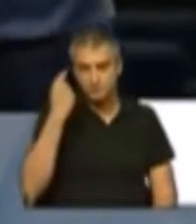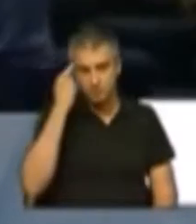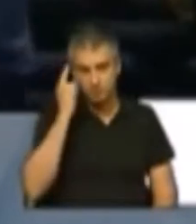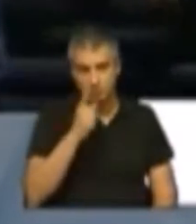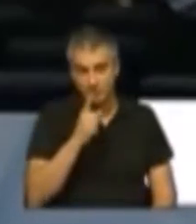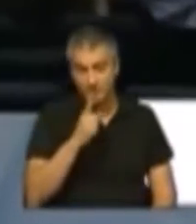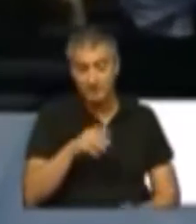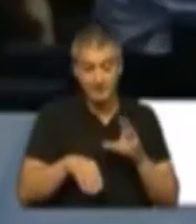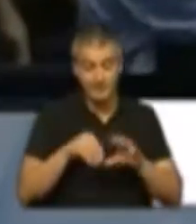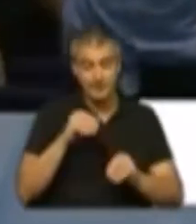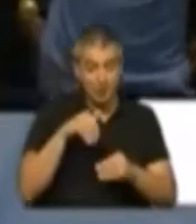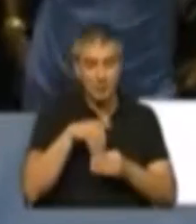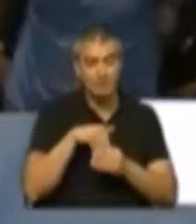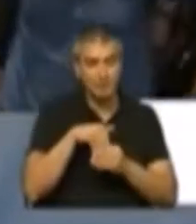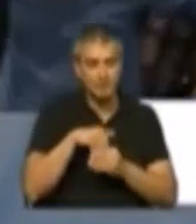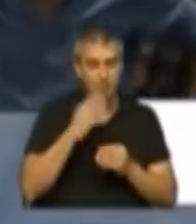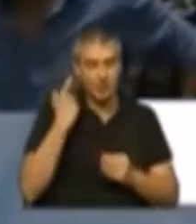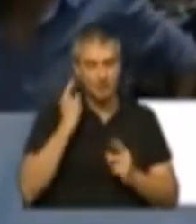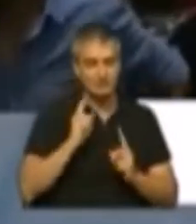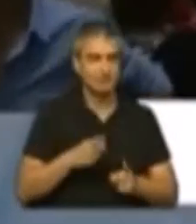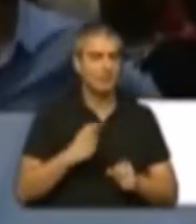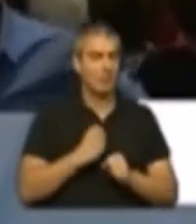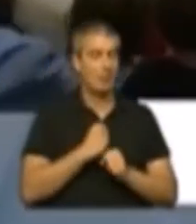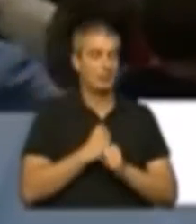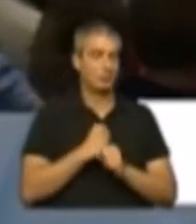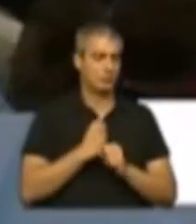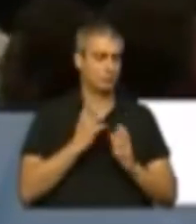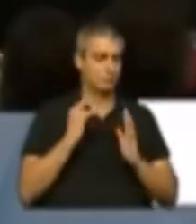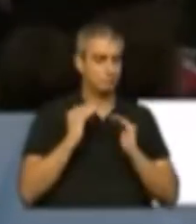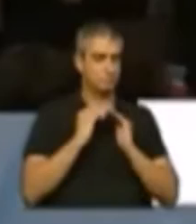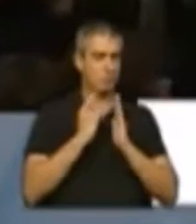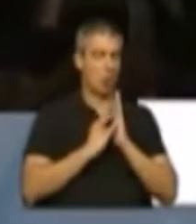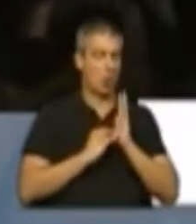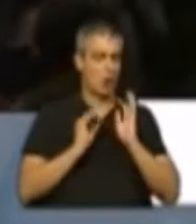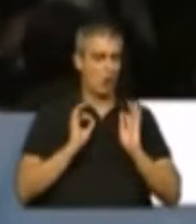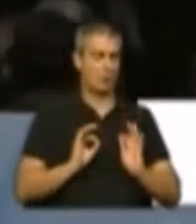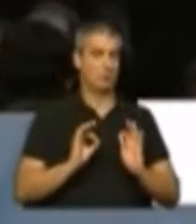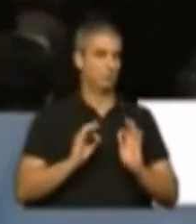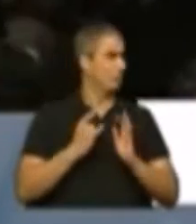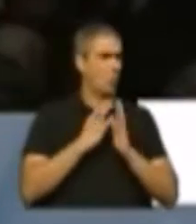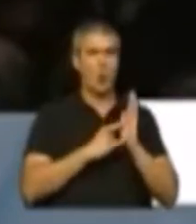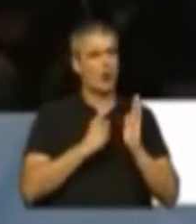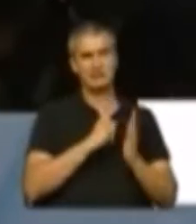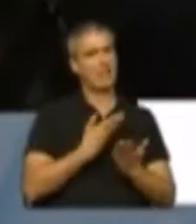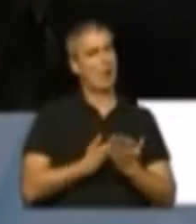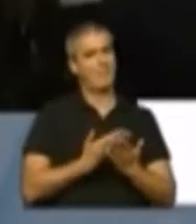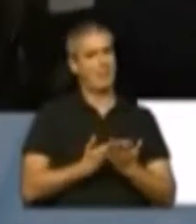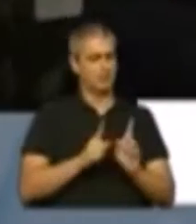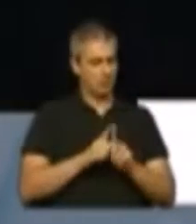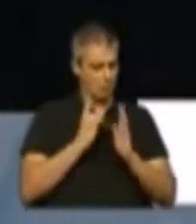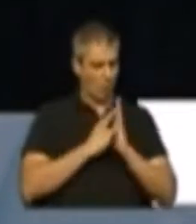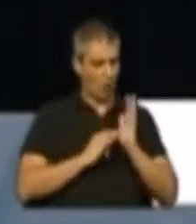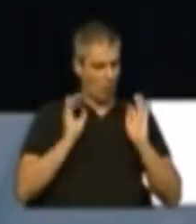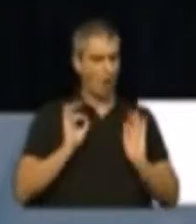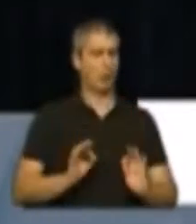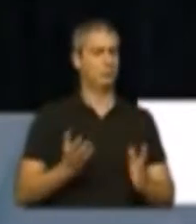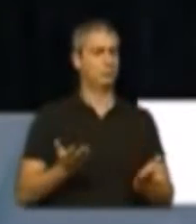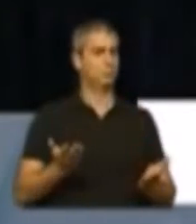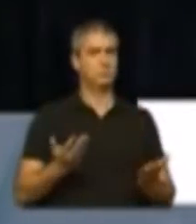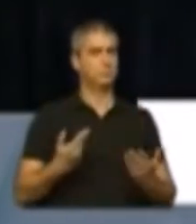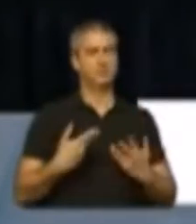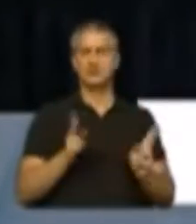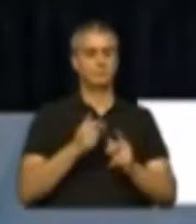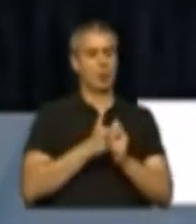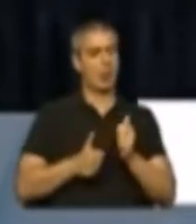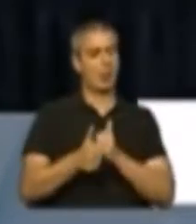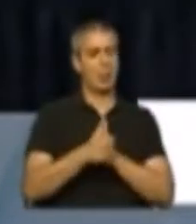שאת הבחירות הפנימיות היה צריך פשוט לעשות אותן כחוק, על פי החוקה. חוקה זה לא המלצה, זה כמו חוק. אין דרך